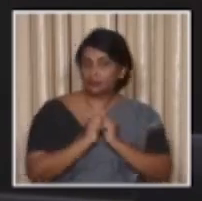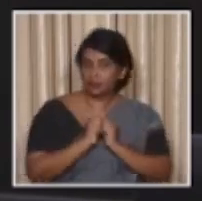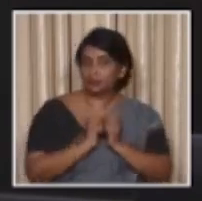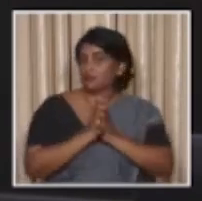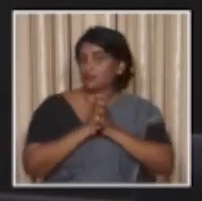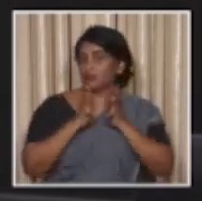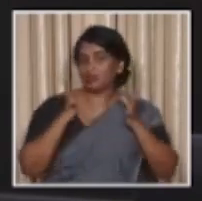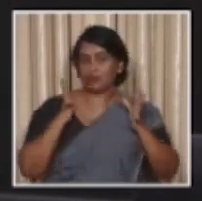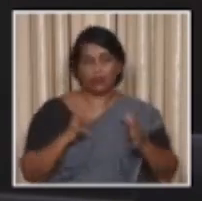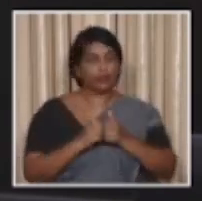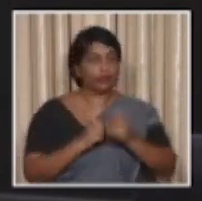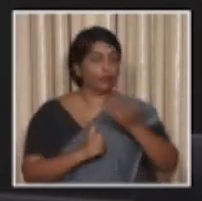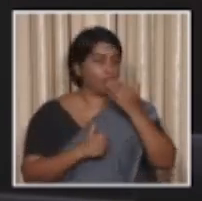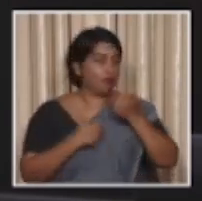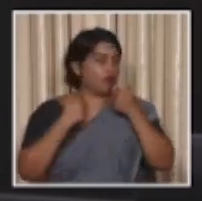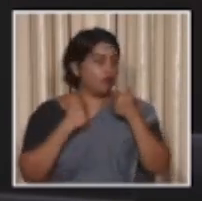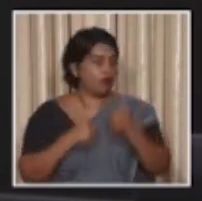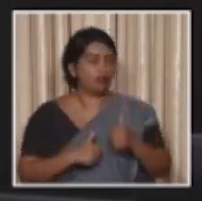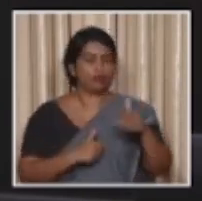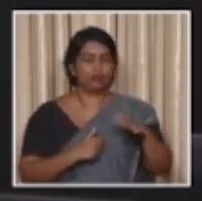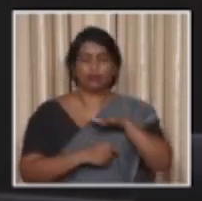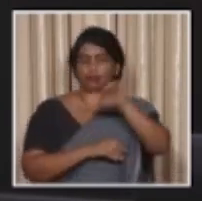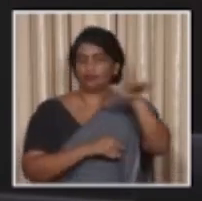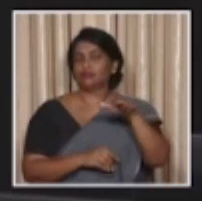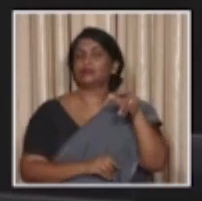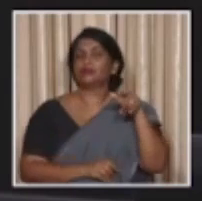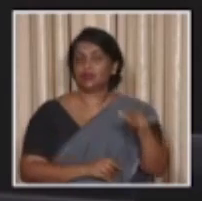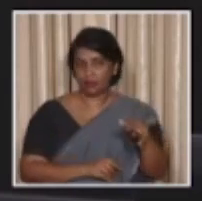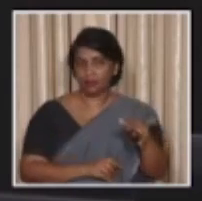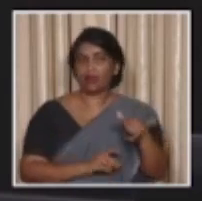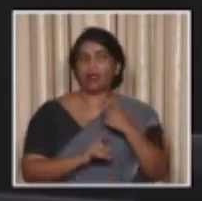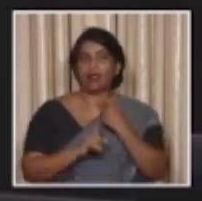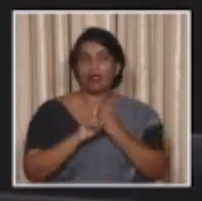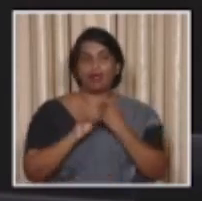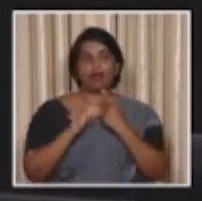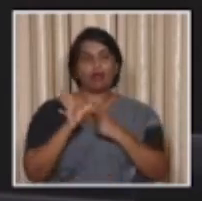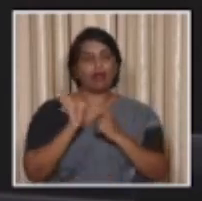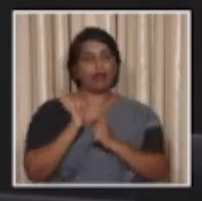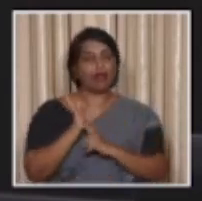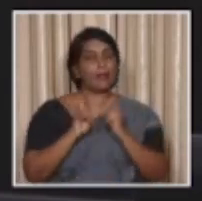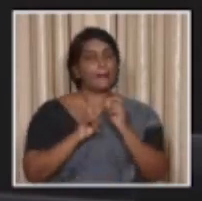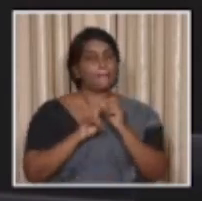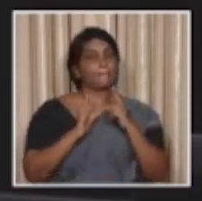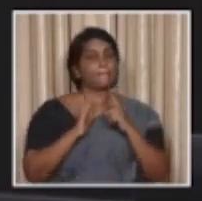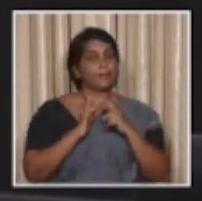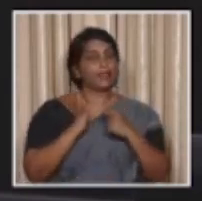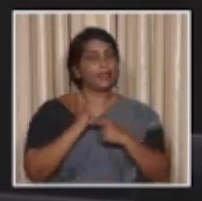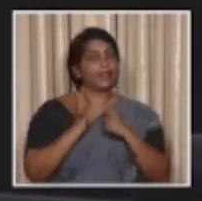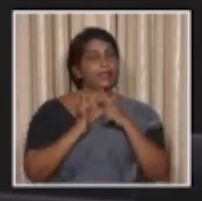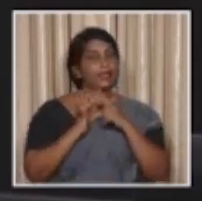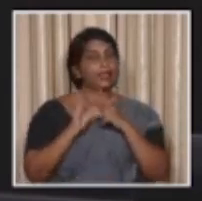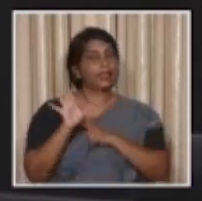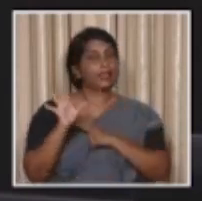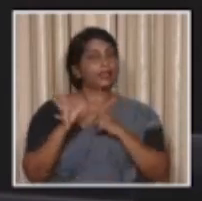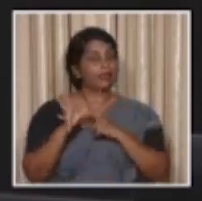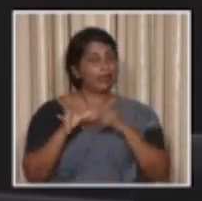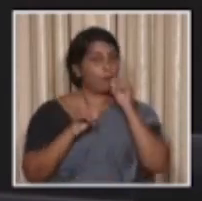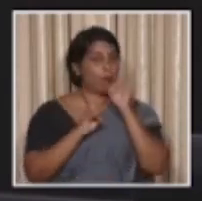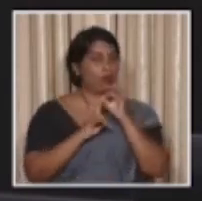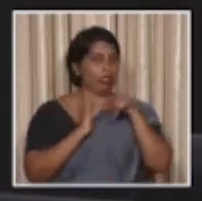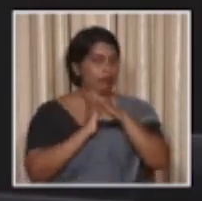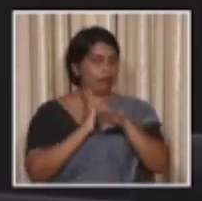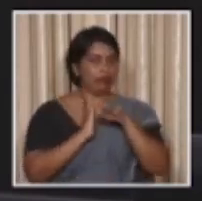වැඩි දියුණු කරන්න පුළුවන් හොඳම පාරාදීසයක් මේ කල්පිටිය ප්‍රදේශයේ පුත්තලම ප්‍රදේශයේ තියෙනවා. දැන් නමුත් අපි මේවා පාවිච්චි කරන්නේ